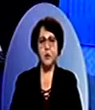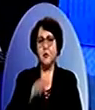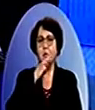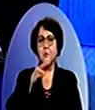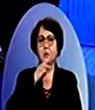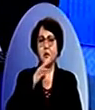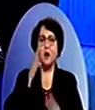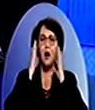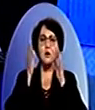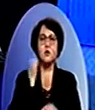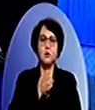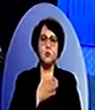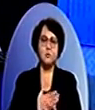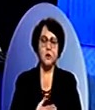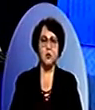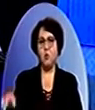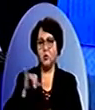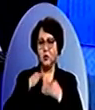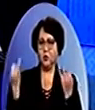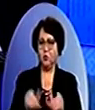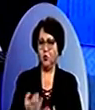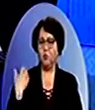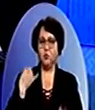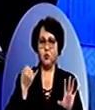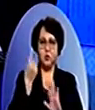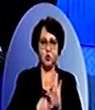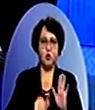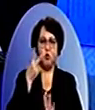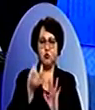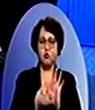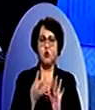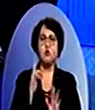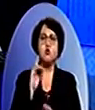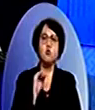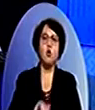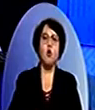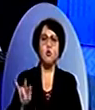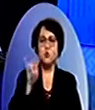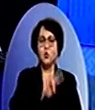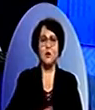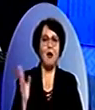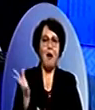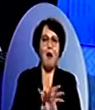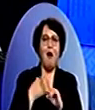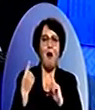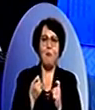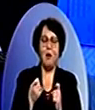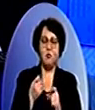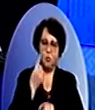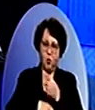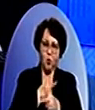Цагийн үрд мэдээллийн хөтөлбөртэй хамтдаа баярлалаа. Улсын хурлаас өнгөрсөн 6 дугаар сарын 27-ны өдрөө орон нутгийн хамгааллын тухай хуулийг шинээр батлан